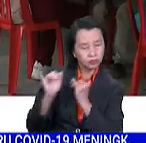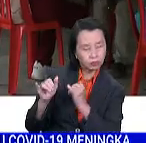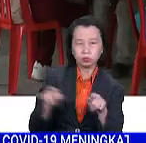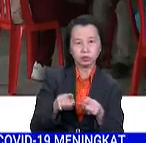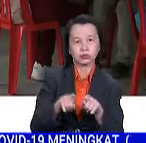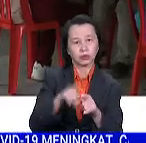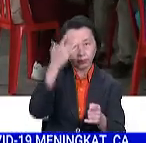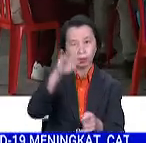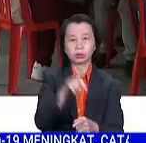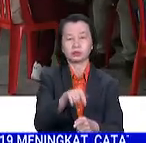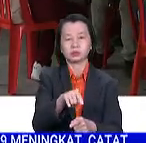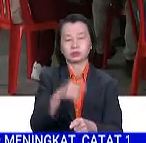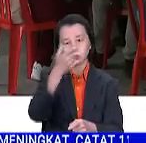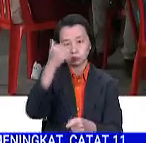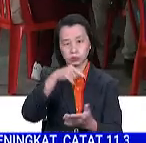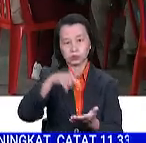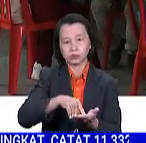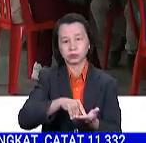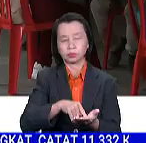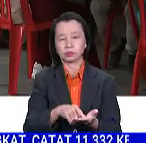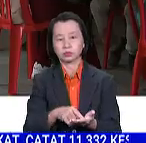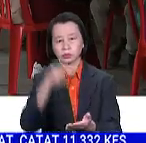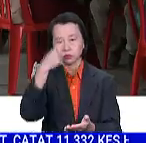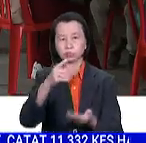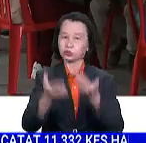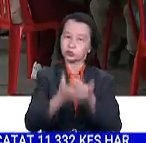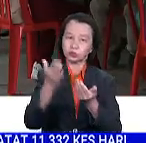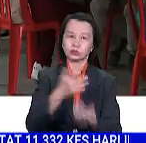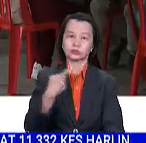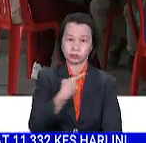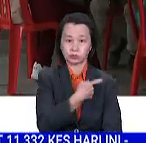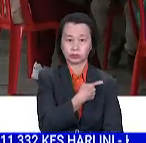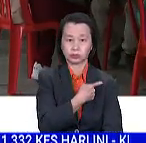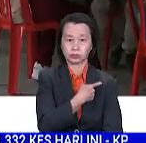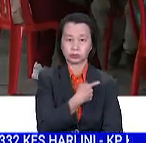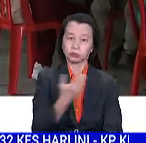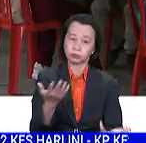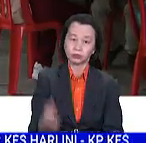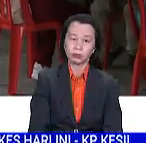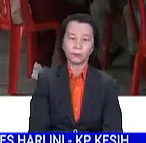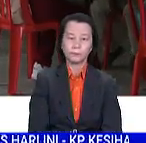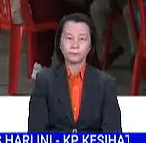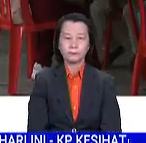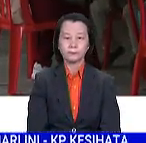tahu. Sebab yang ni untuk kesenangan kita ya, kan? Macam tu.